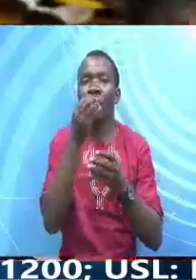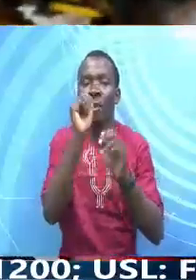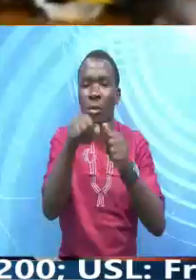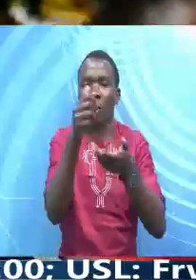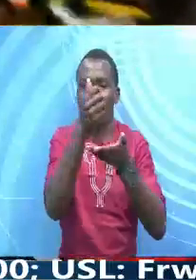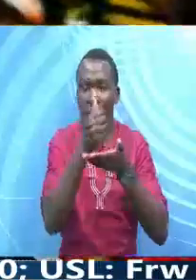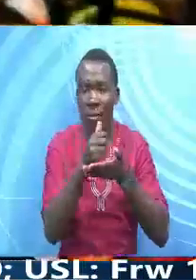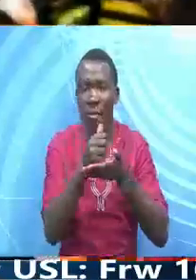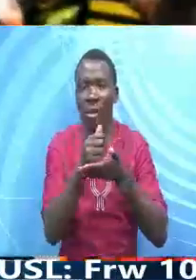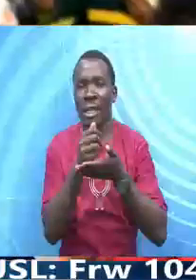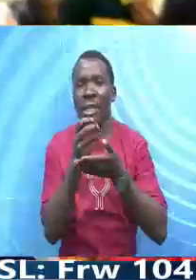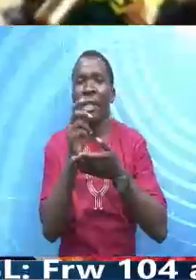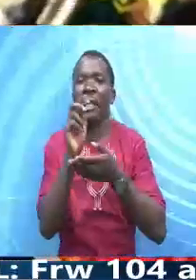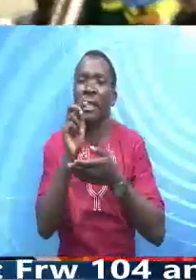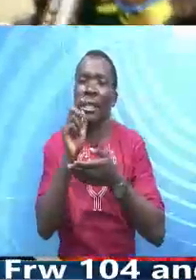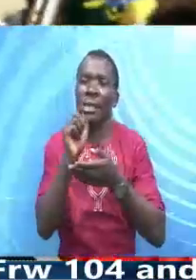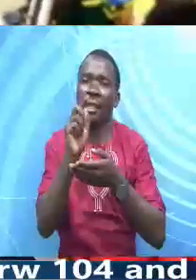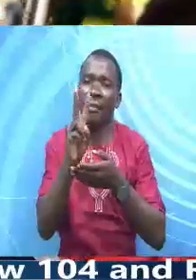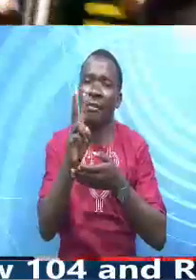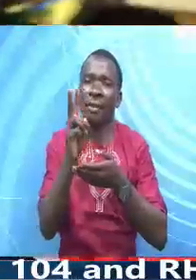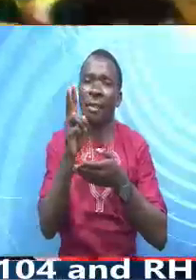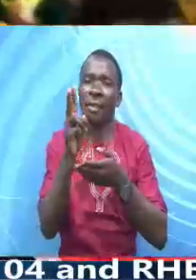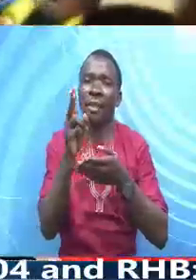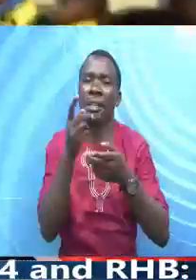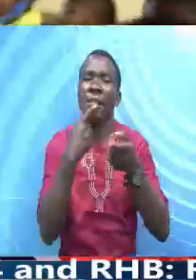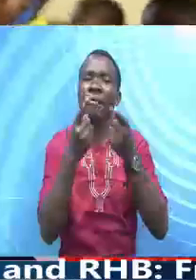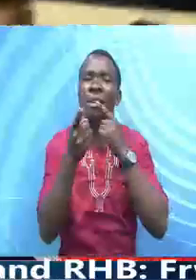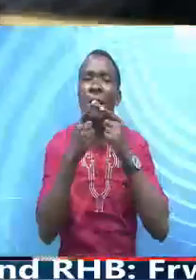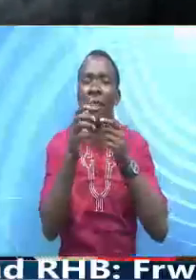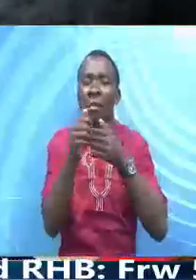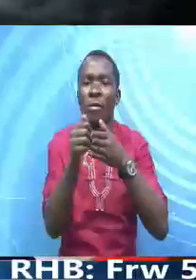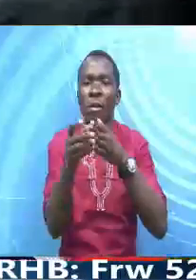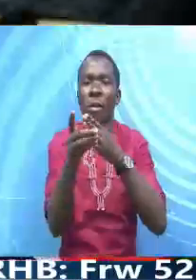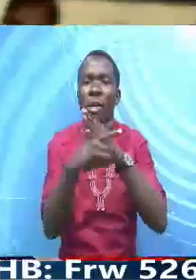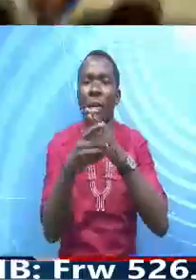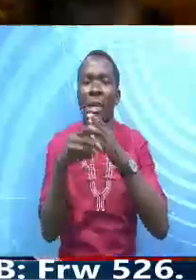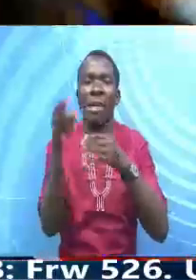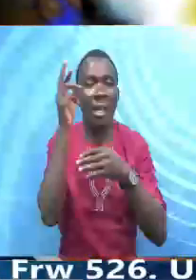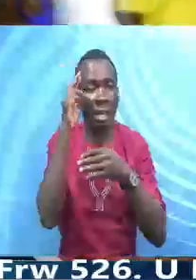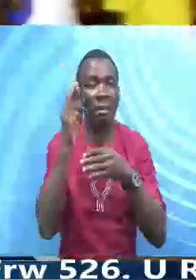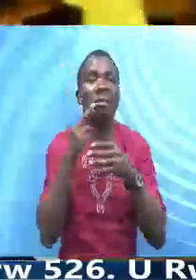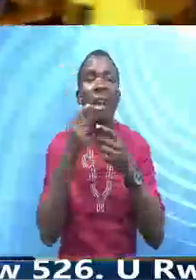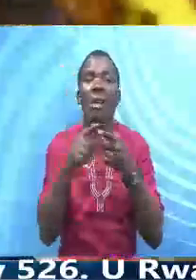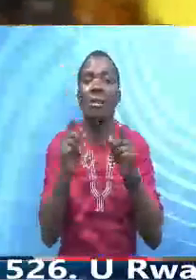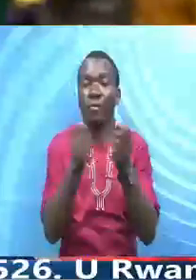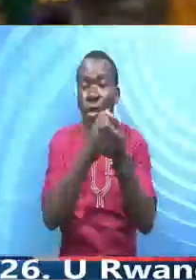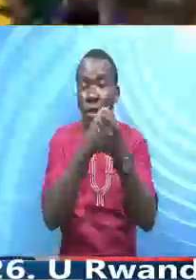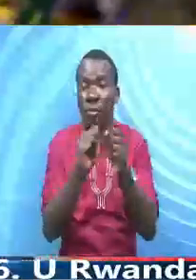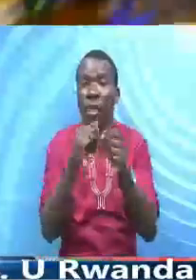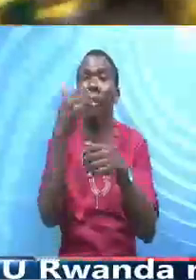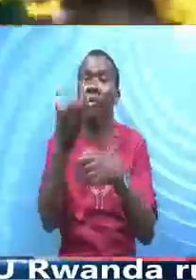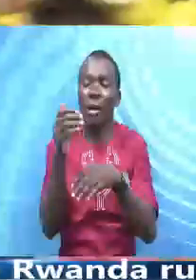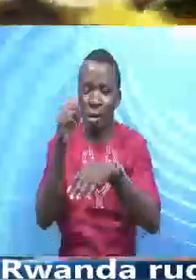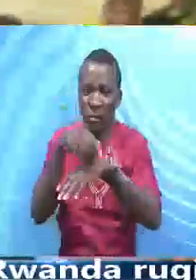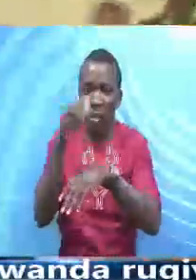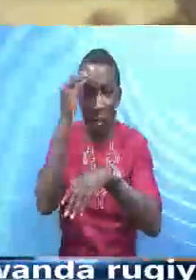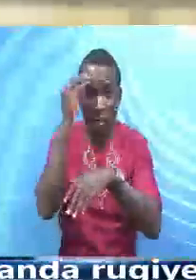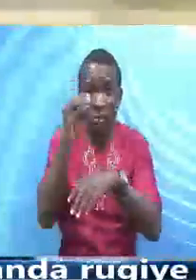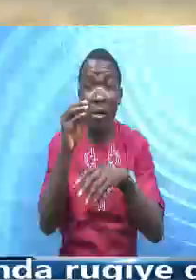Bitent viyageje kuvuga n'ubuyobozi bw'akarere ka Ruhango ngo tubabaze byinshi kuri inkuru, ariko ntibyadukundira, ndetse tubandisa n'ubutumwa bugufi